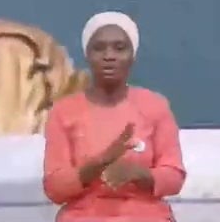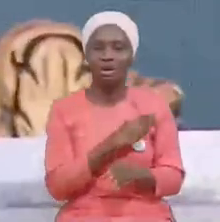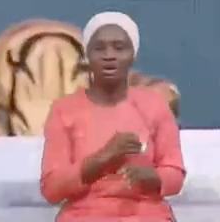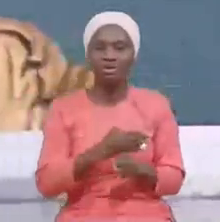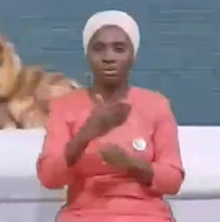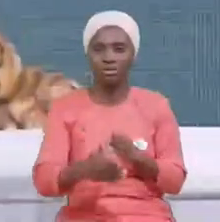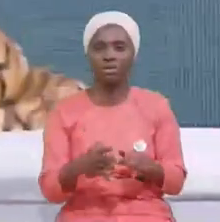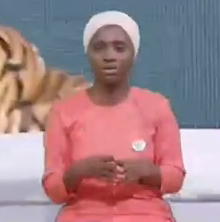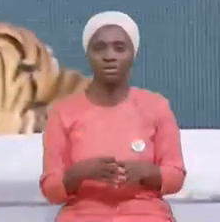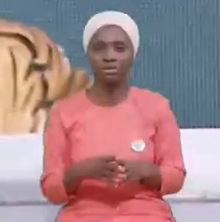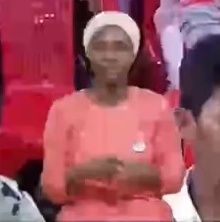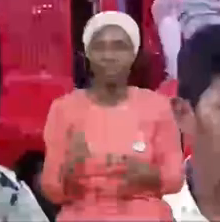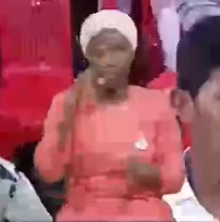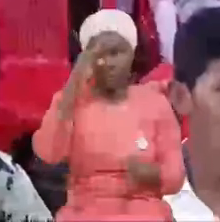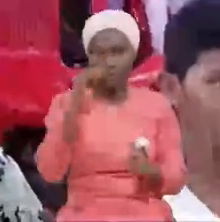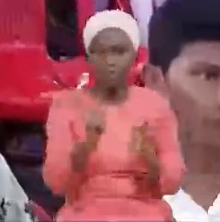Et l'homme qui n'a pas Christ,